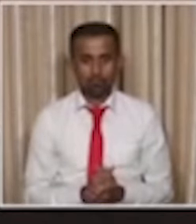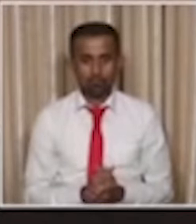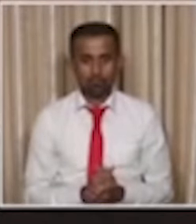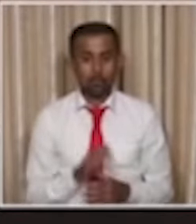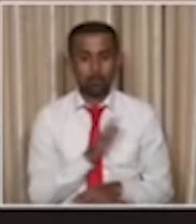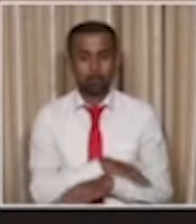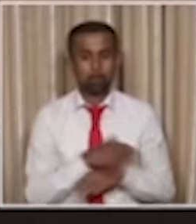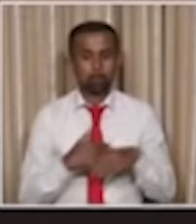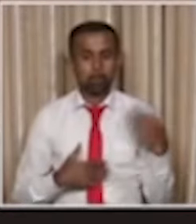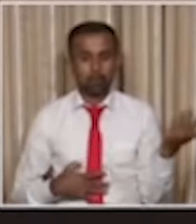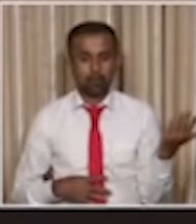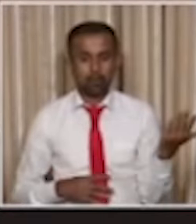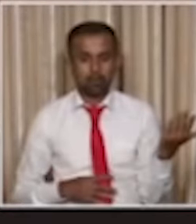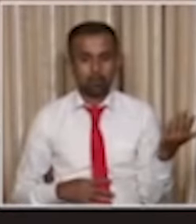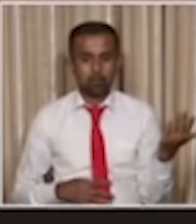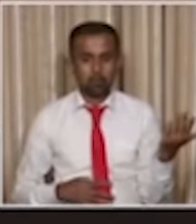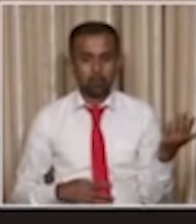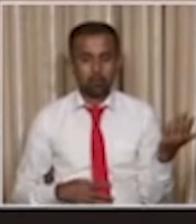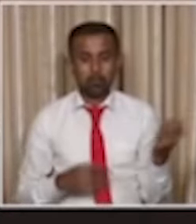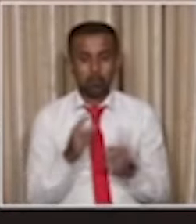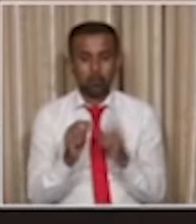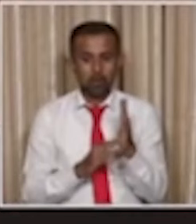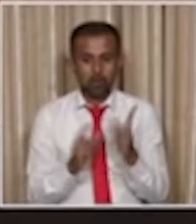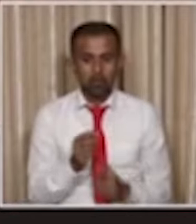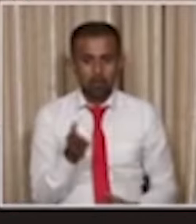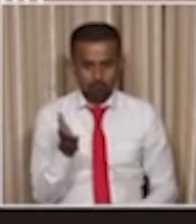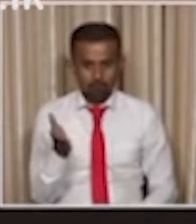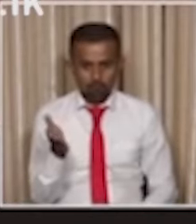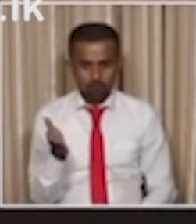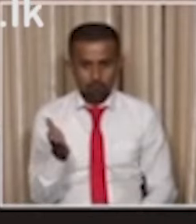වම්පස ඡන්දය පාවිච්චි කිරීමට නොහැකි ගරු මන්ත්‍රීතුමලා සිටීද?